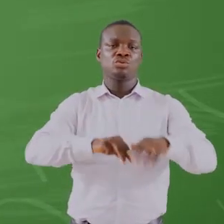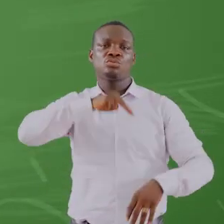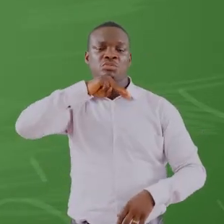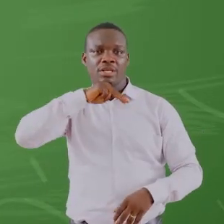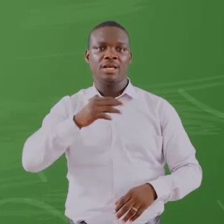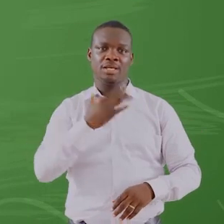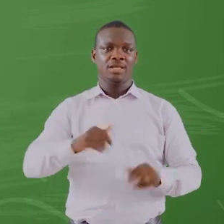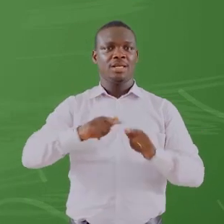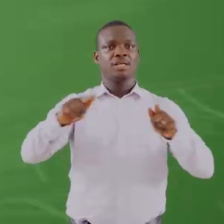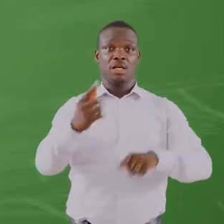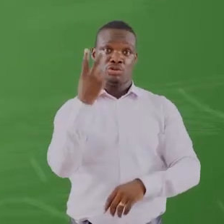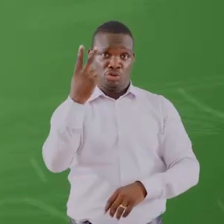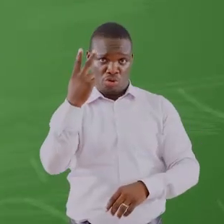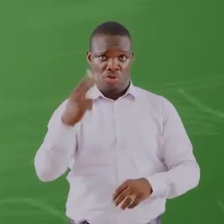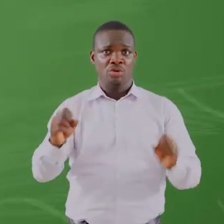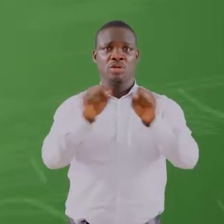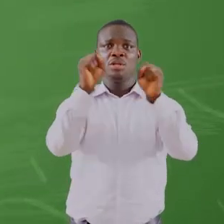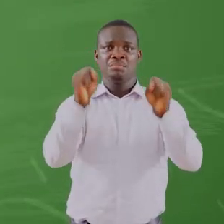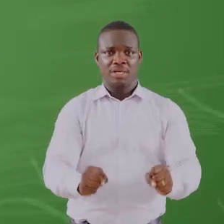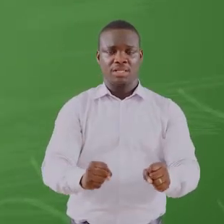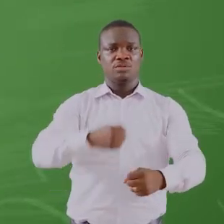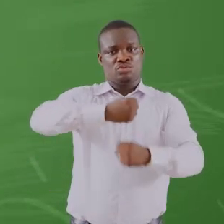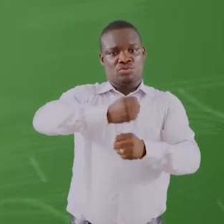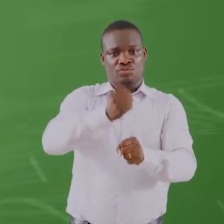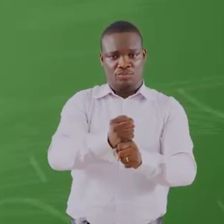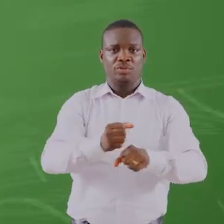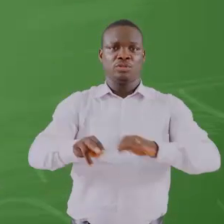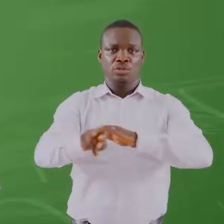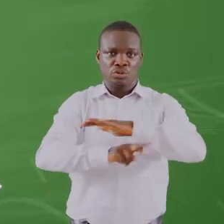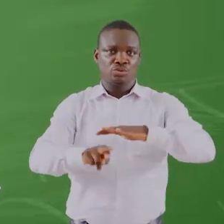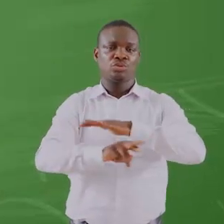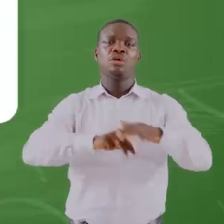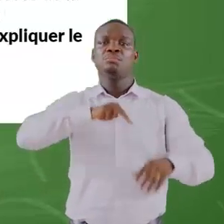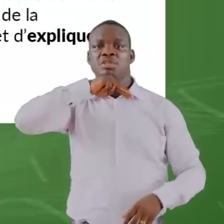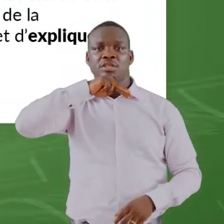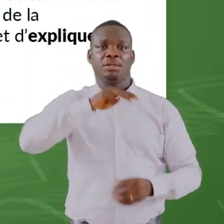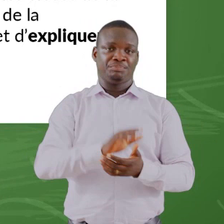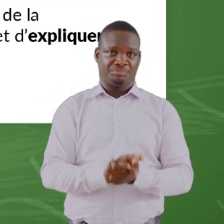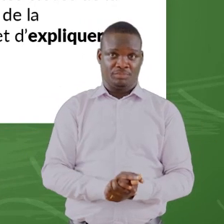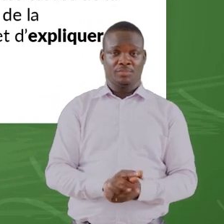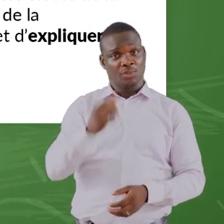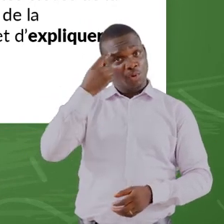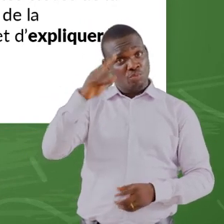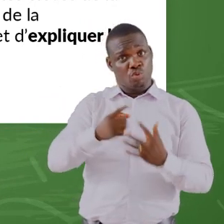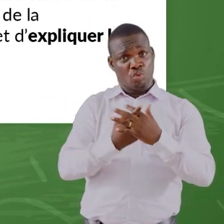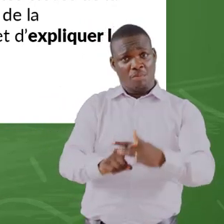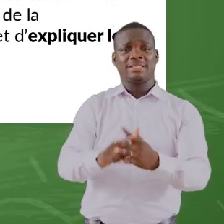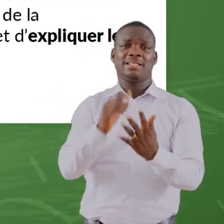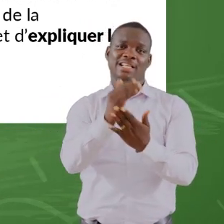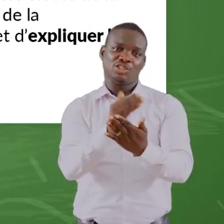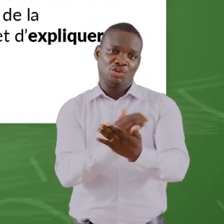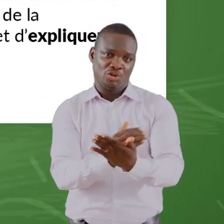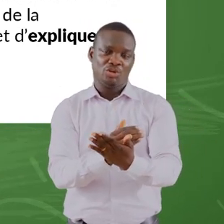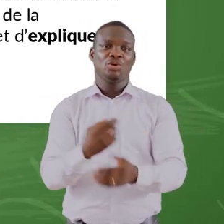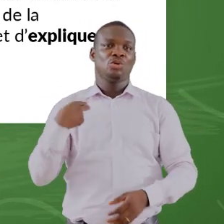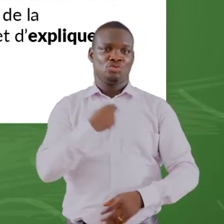en grand 2, le mécanisme de formation de ces ressources minières. Pour aborder cette leçon, je